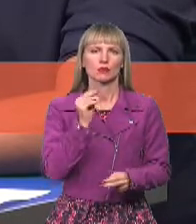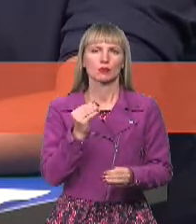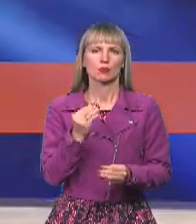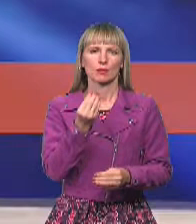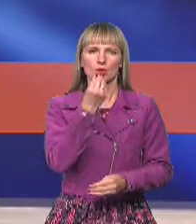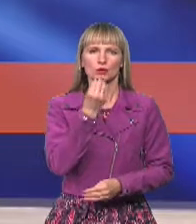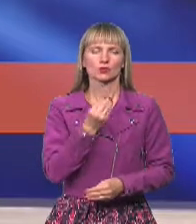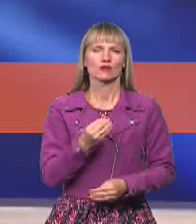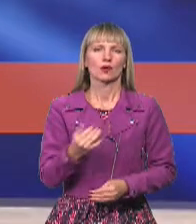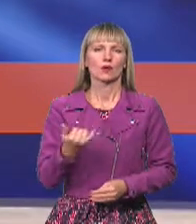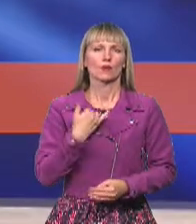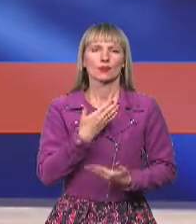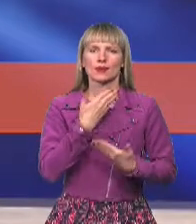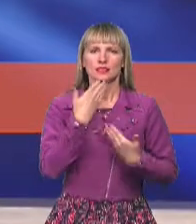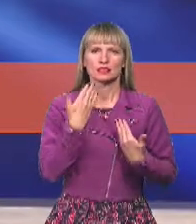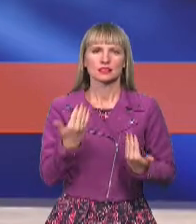продуктов. У нас нет